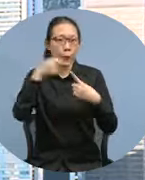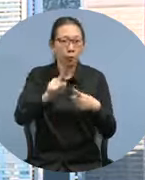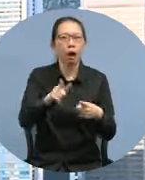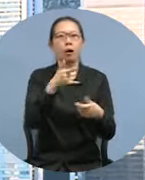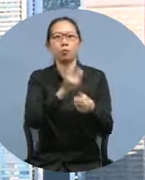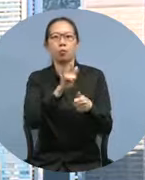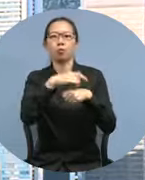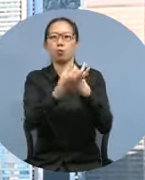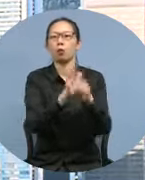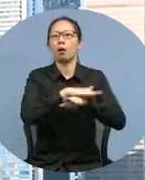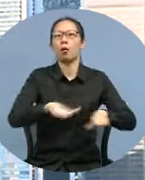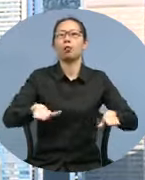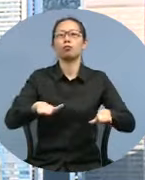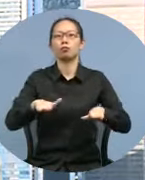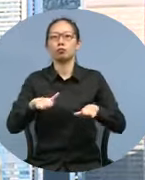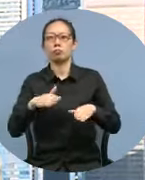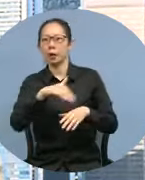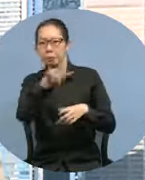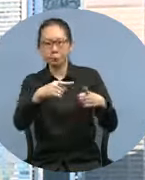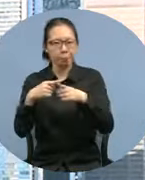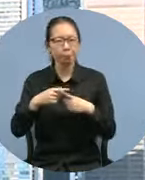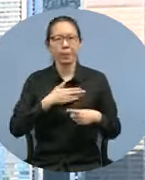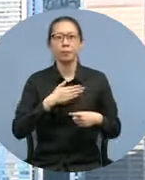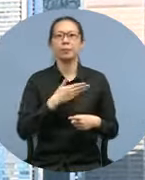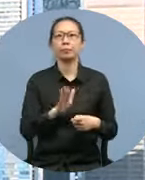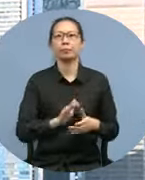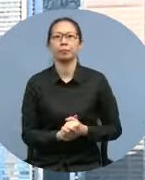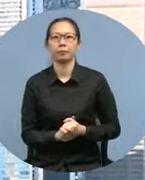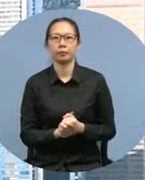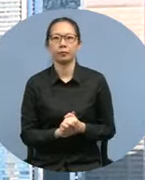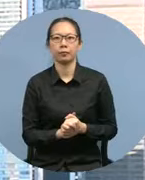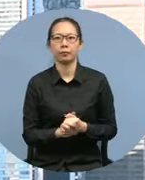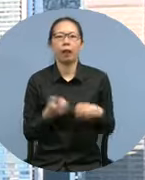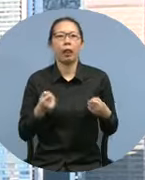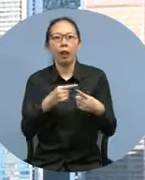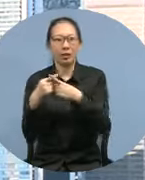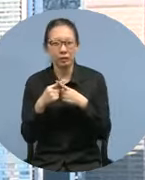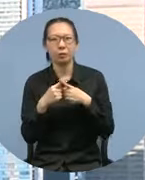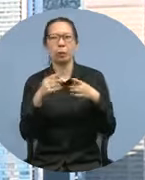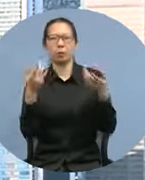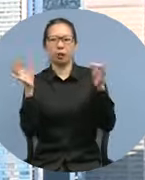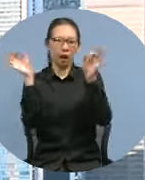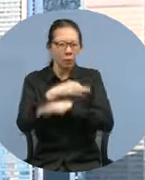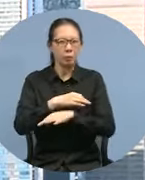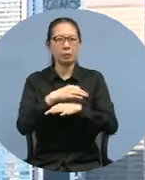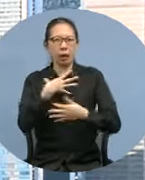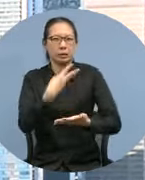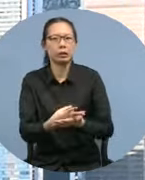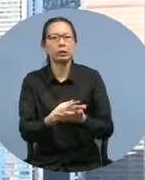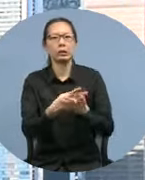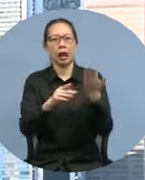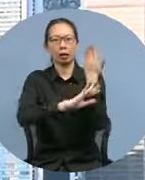就會減少了疑慮，一般的市民是不會誤墮法網的。對於網絡供應